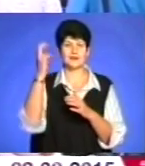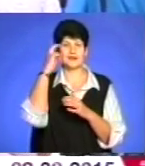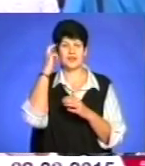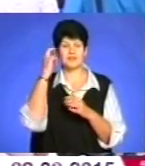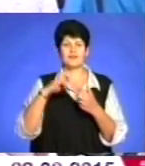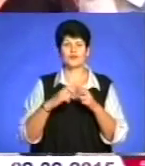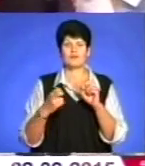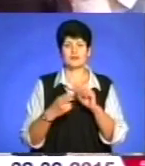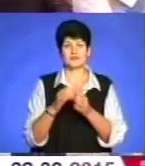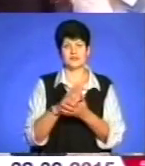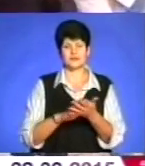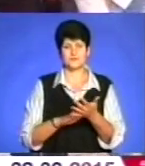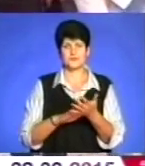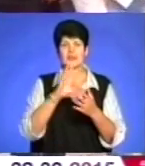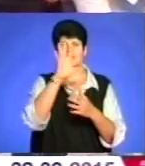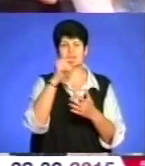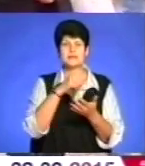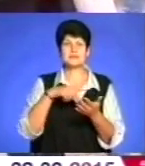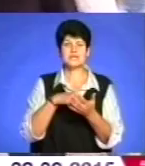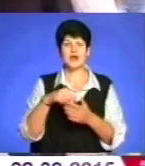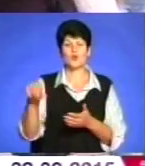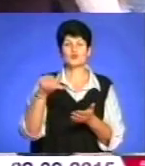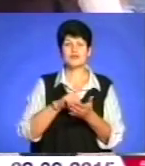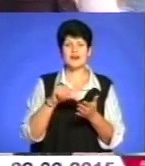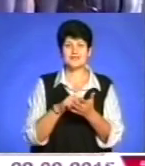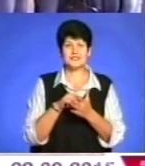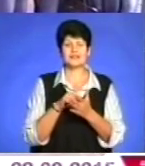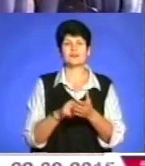Івано-Франківськ і так далі. Всі міста-учасники